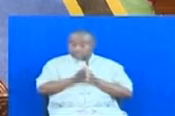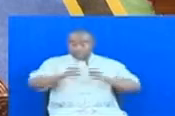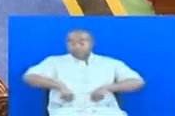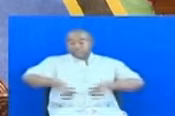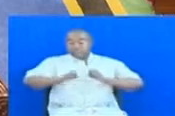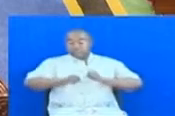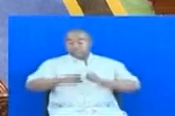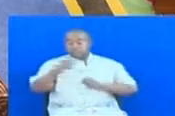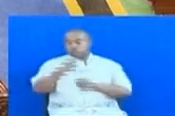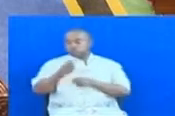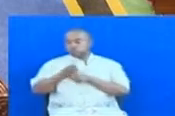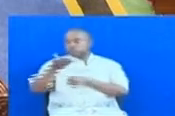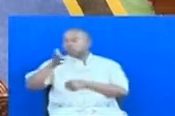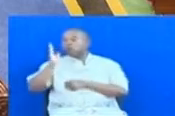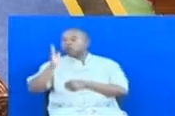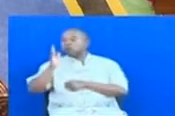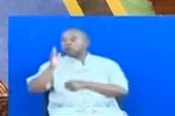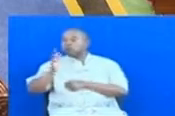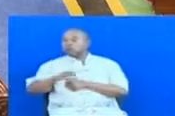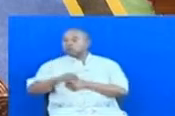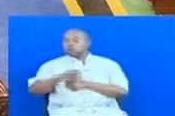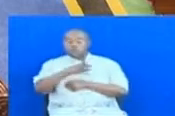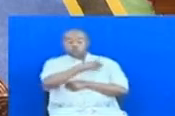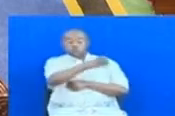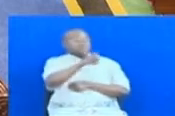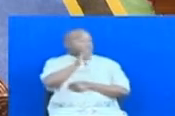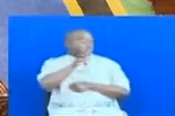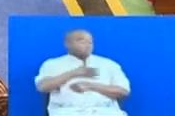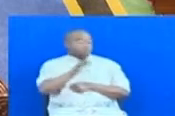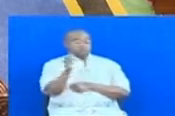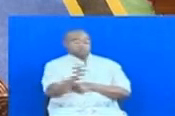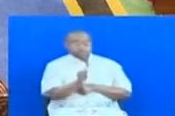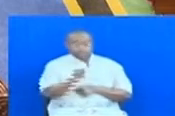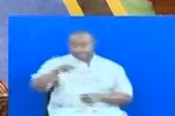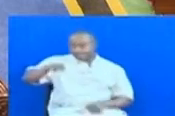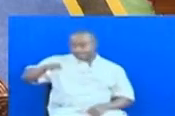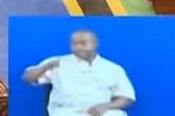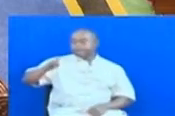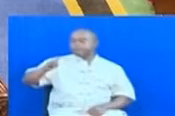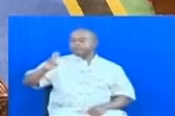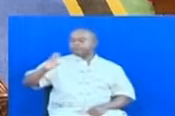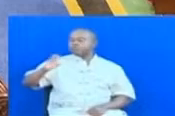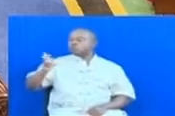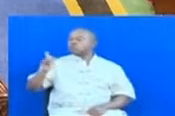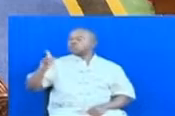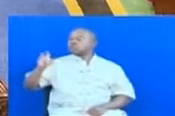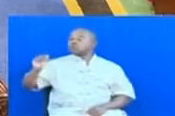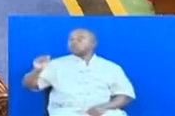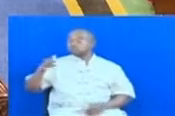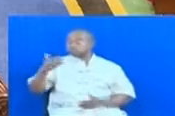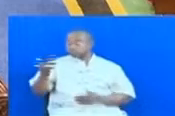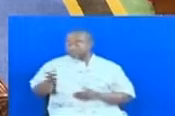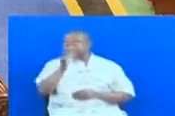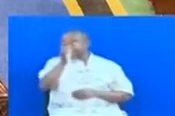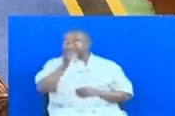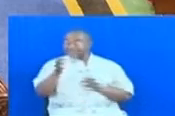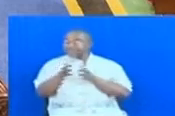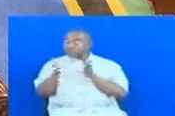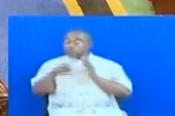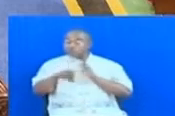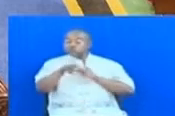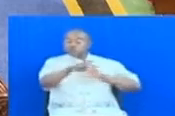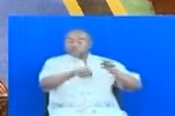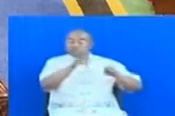umma. Wizara ya kakangu Comrade Mkuchika, mzee wetu. Wamefanya kazi kubwa. Karibuni idadi kubwa ya watu waliokuwa wanakaimu sasa hivi wengi